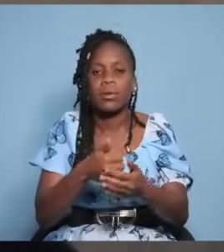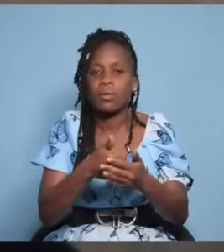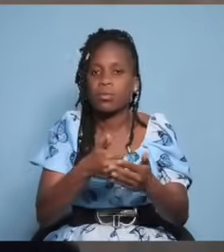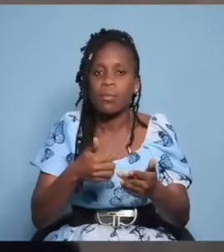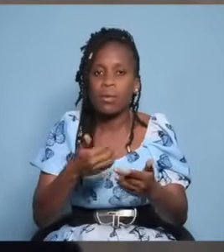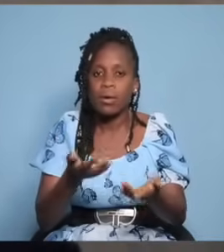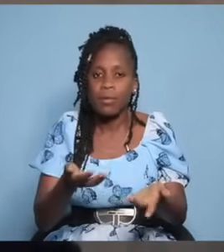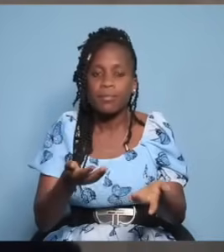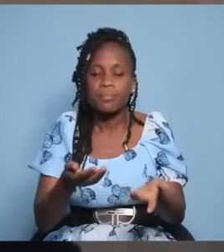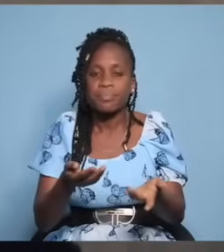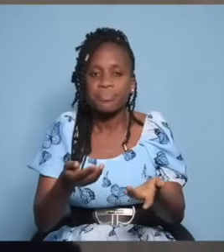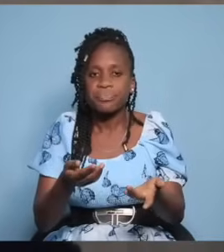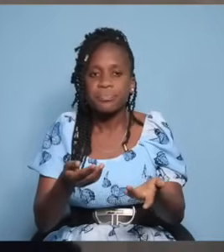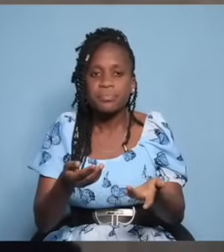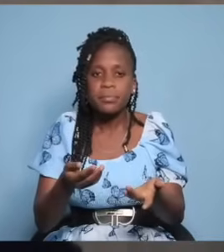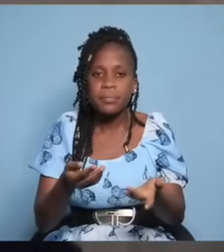kwamba